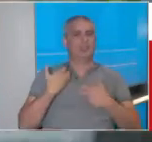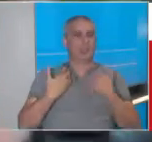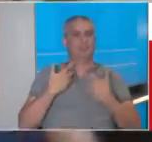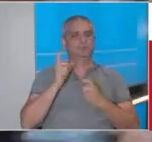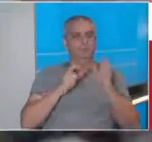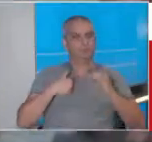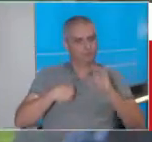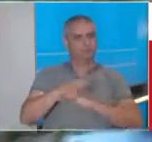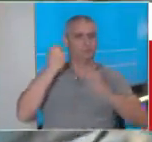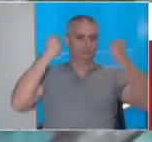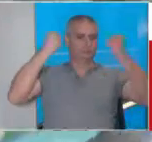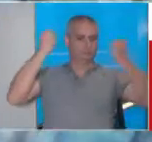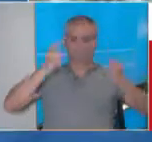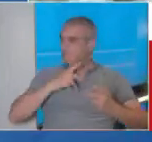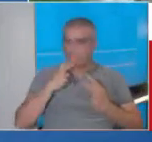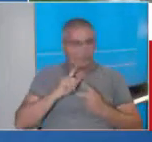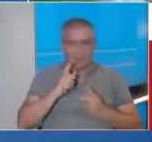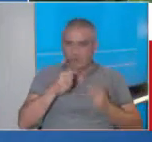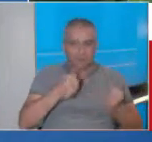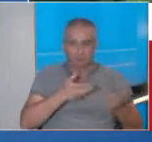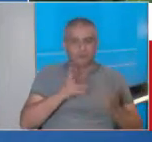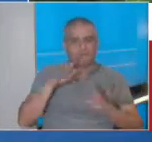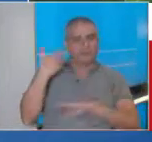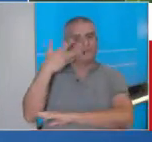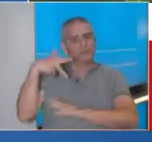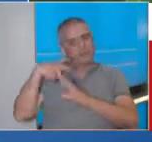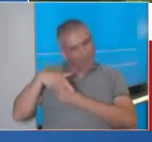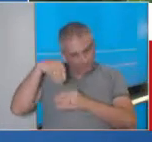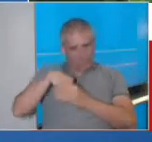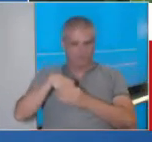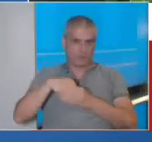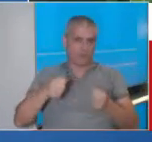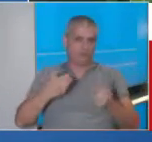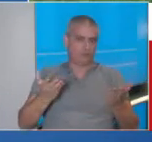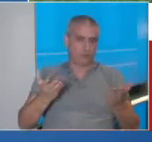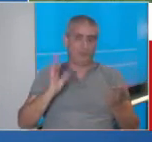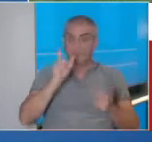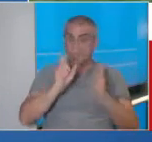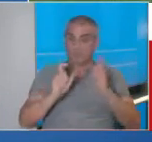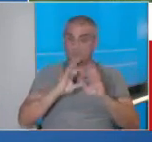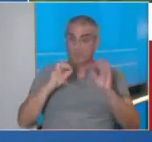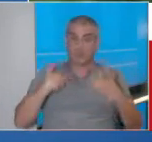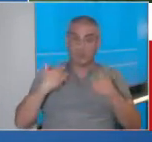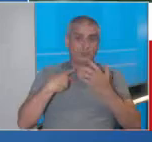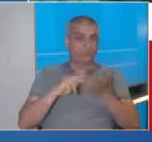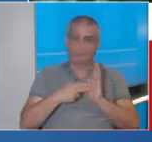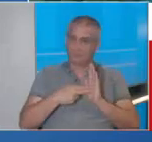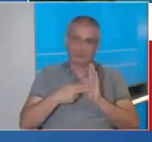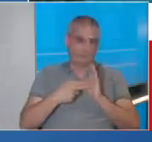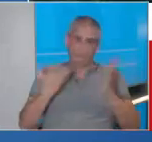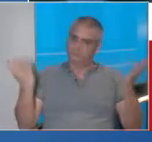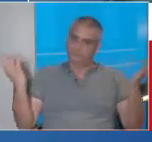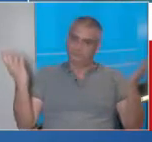לאנשים לצאת. הפתרון הוא באמת, הוא לא בשוק החופשי, הוא בהתערבות של המדינה בתוך השוק. אם אנשים יתחילו לקוס על הפוליטיקאים, הם יצאו